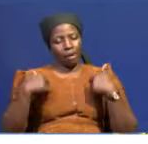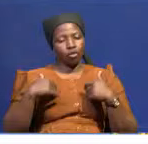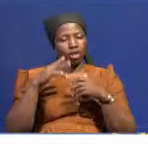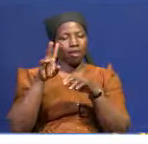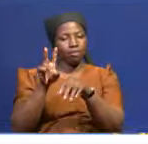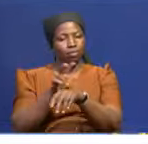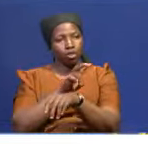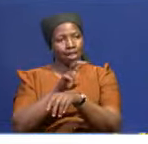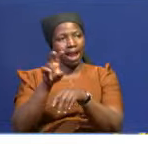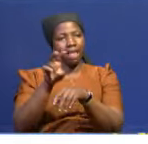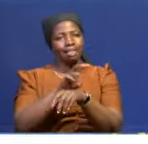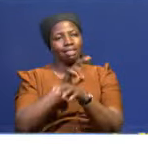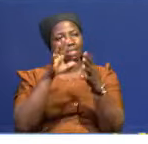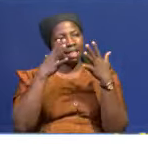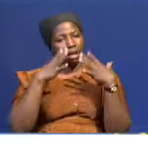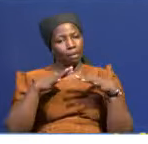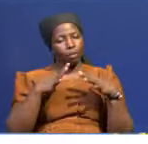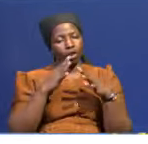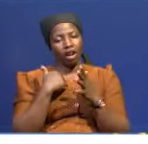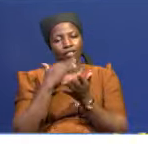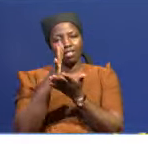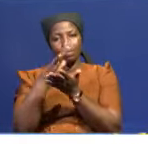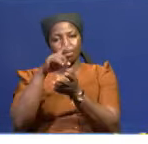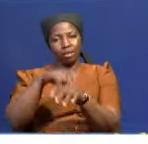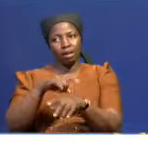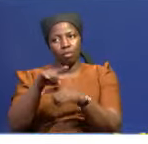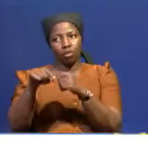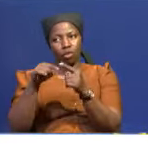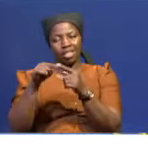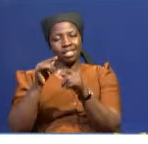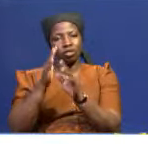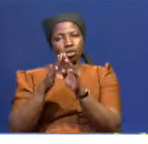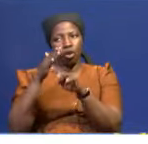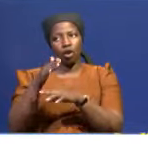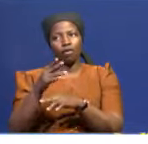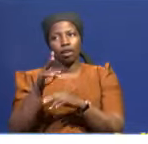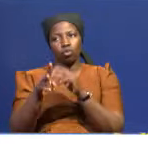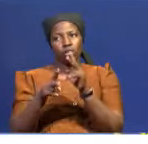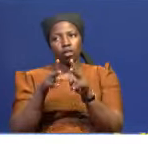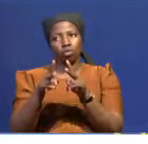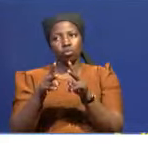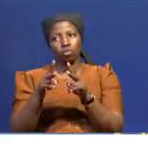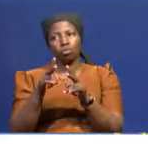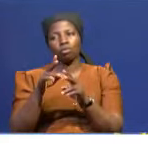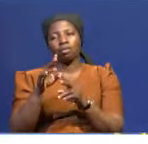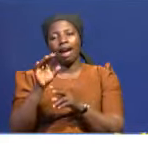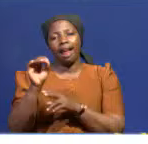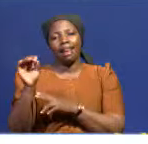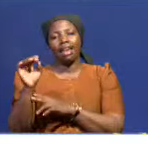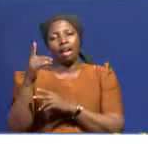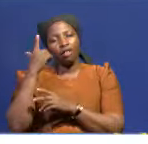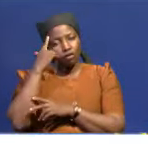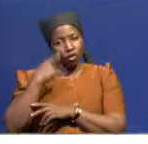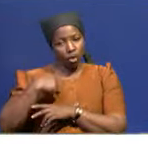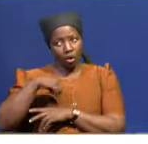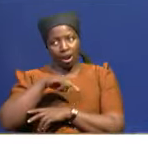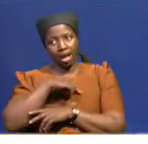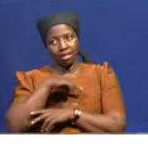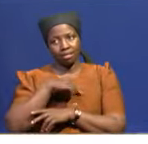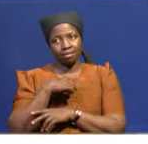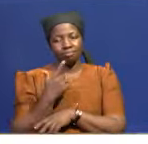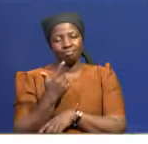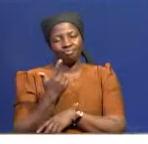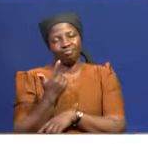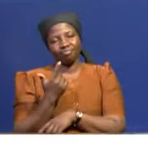peak, and there are instances where it even goes to over 2200. But for us to recognize a peak, it needs to be sustained for 30 minutes.